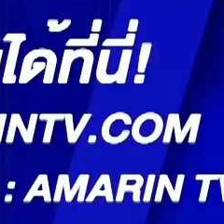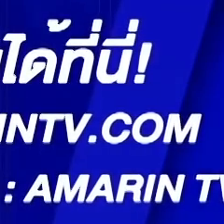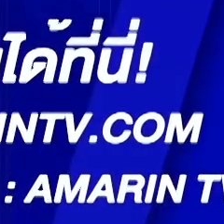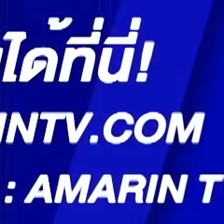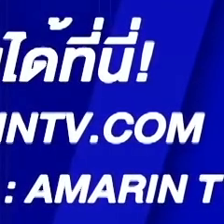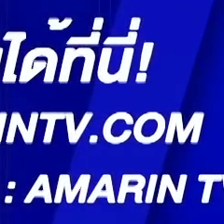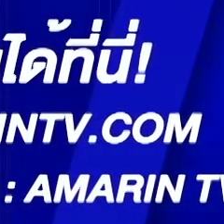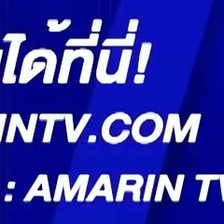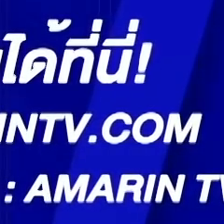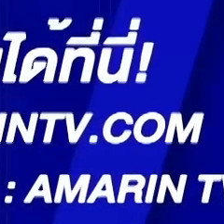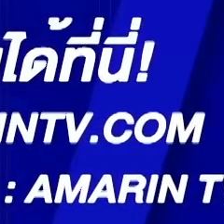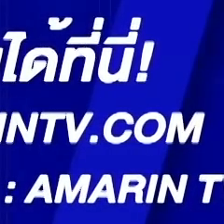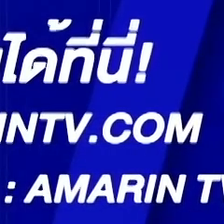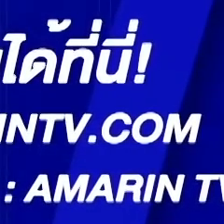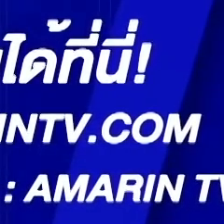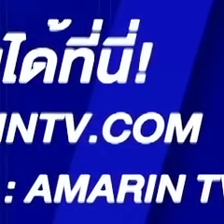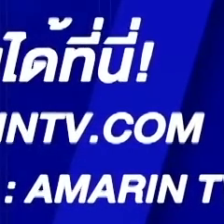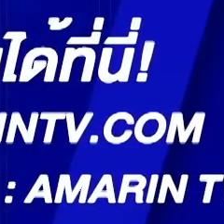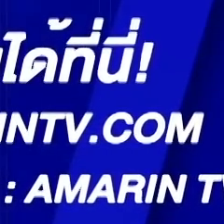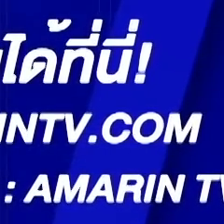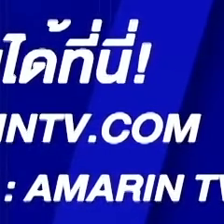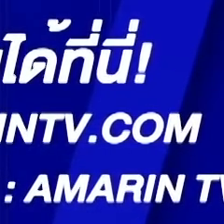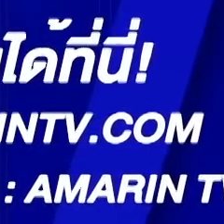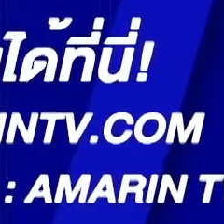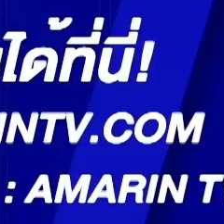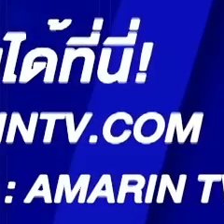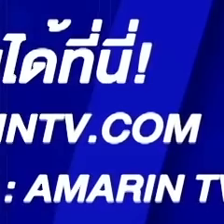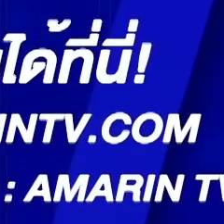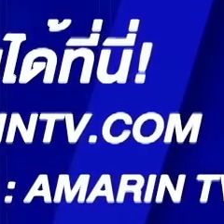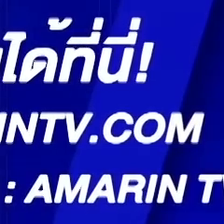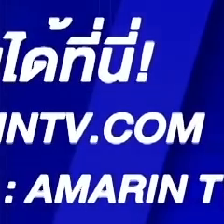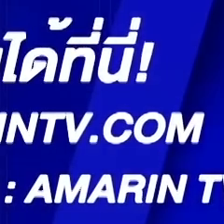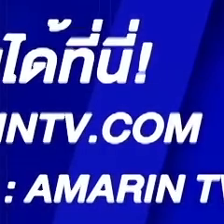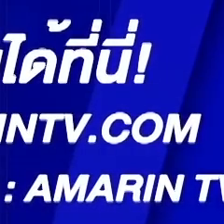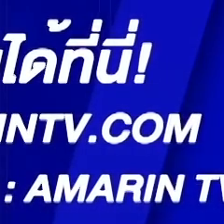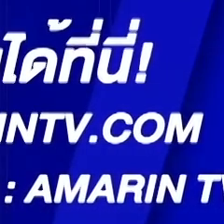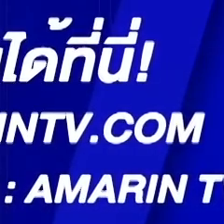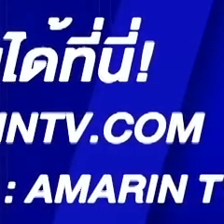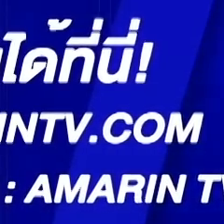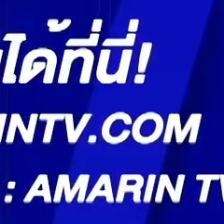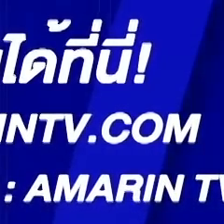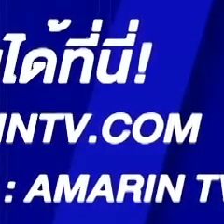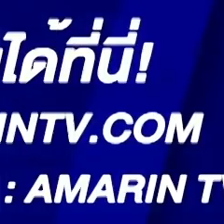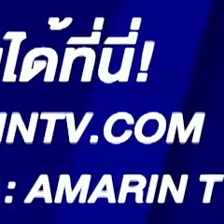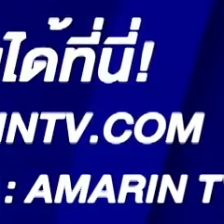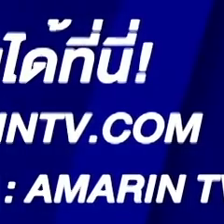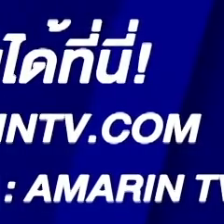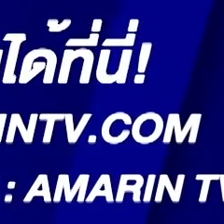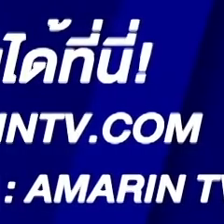องอมรินทร์ทีวีและกดกระดิ่งแจ้งเตือนกันนะคะเราไม่อยากคุณพลาดข่าวสารและรายการดีๆกดตรงนี้ได้เลยค่ะ